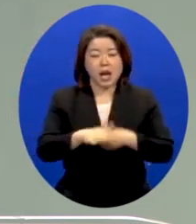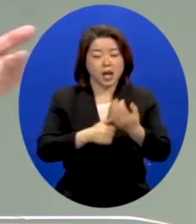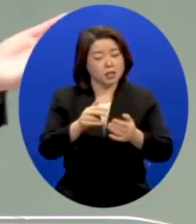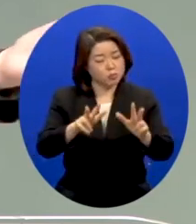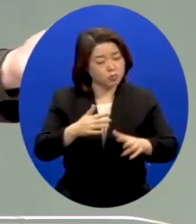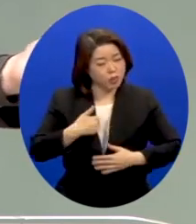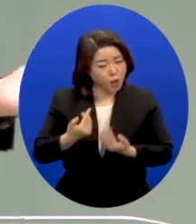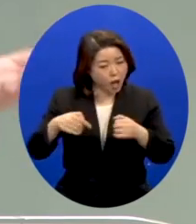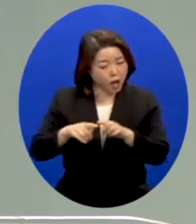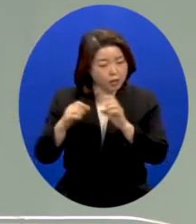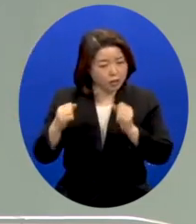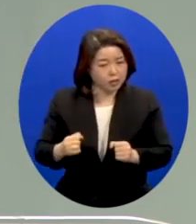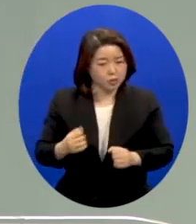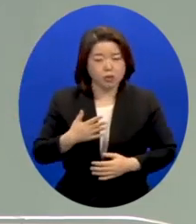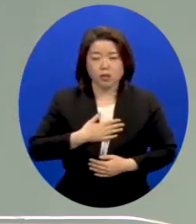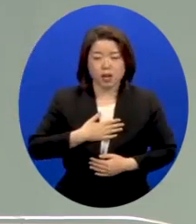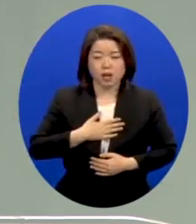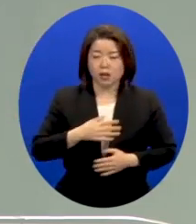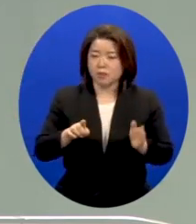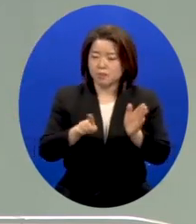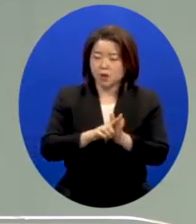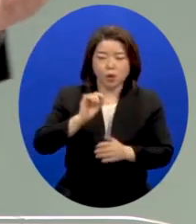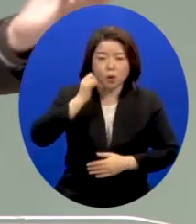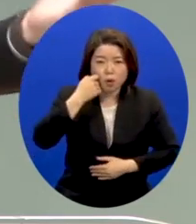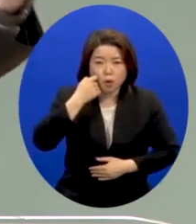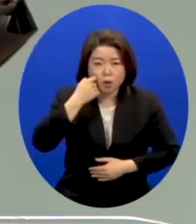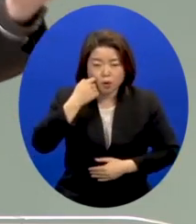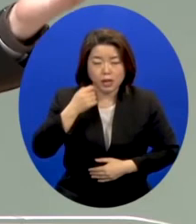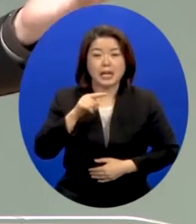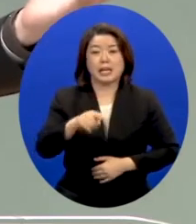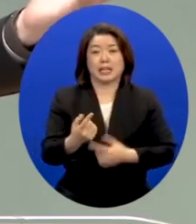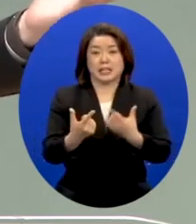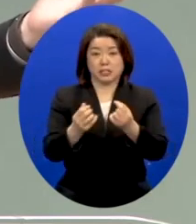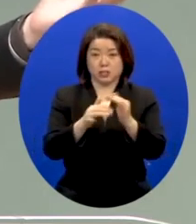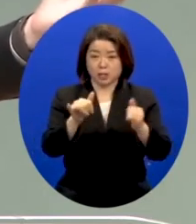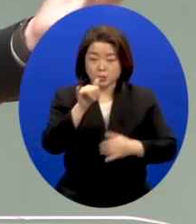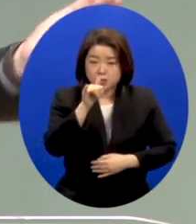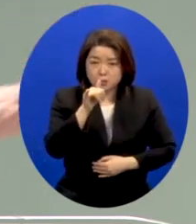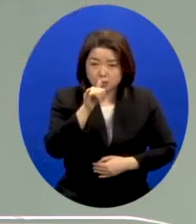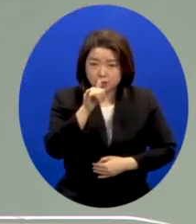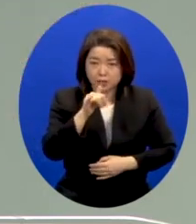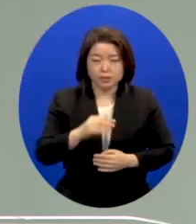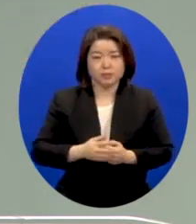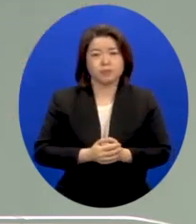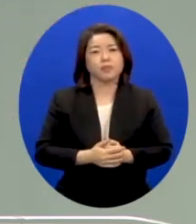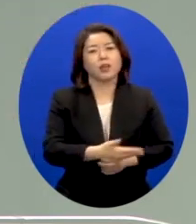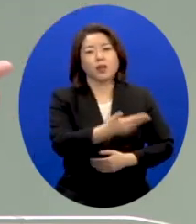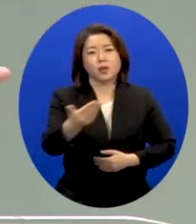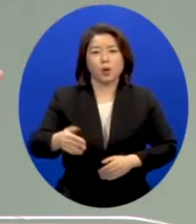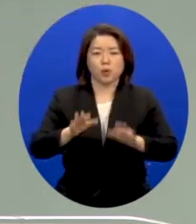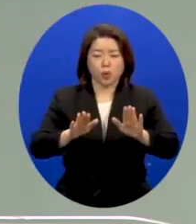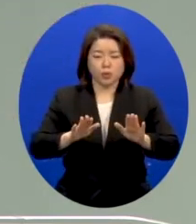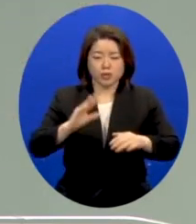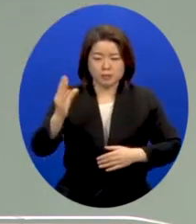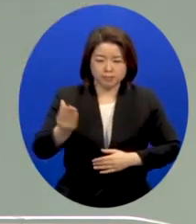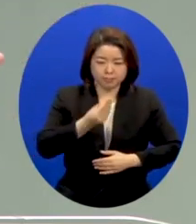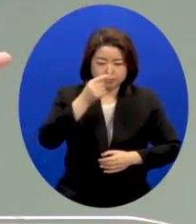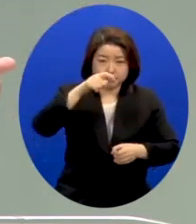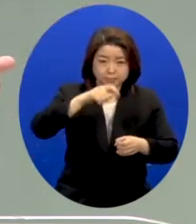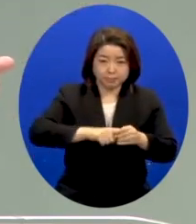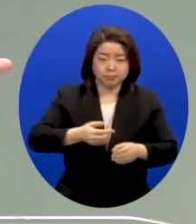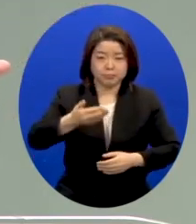지금도 나와 함께 계신거 나 정말 믿어지지 않아 그러신 분이 있으십니까 여러분 오늘 성찬을